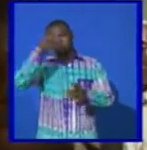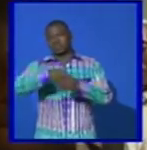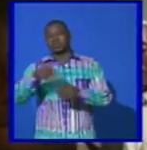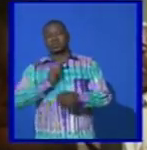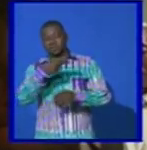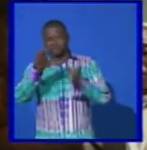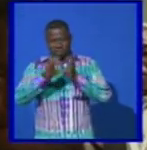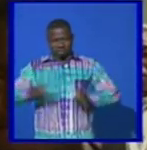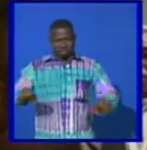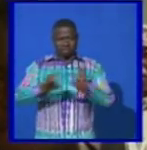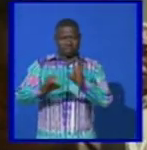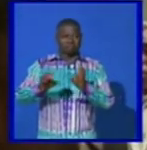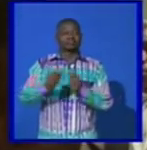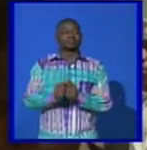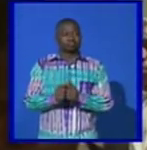les problèmes